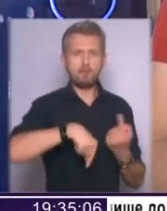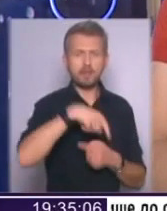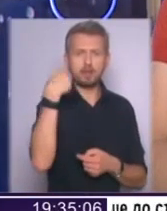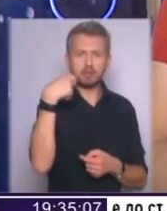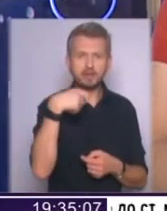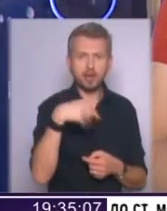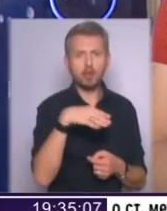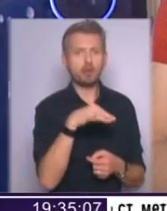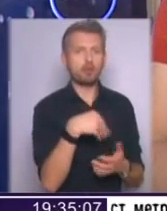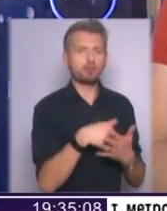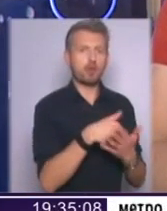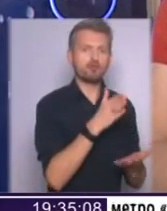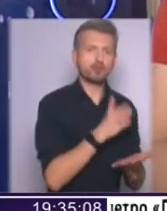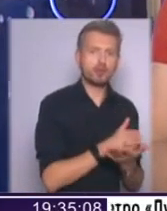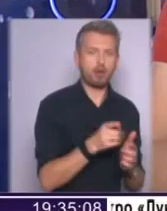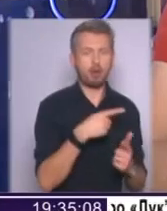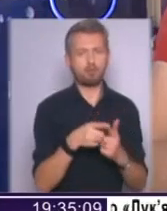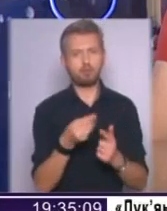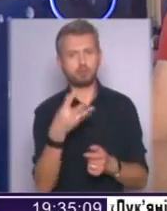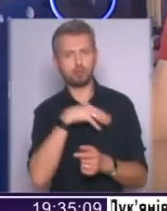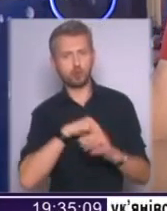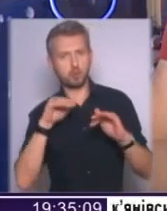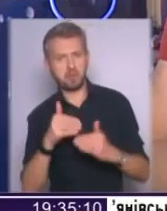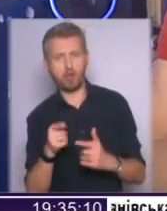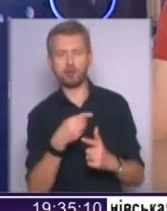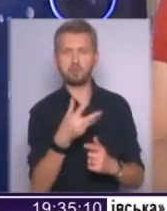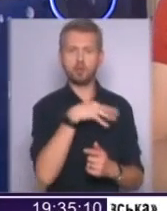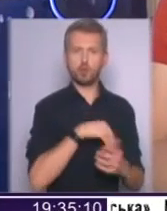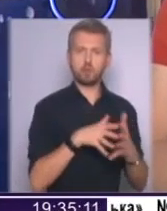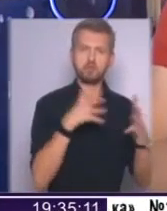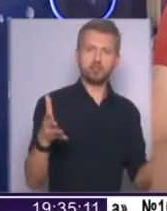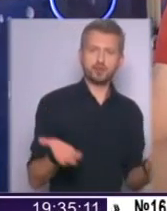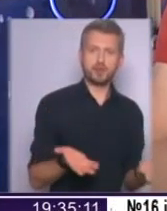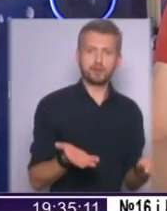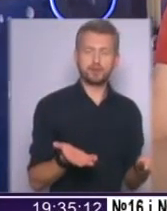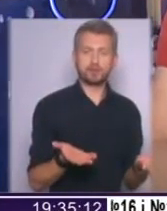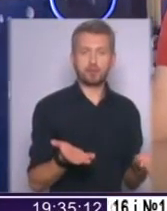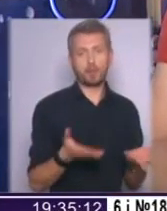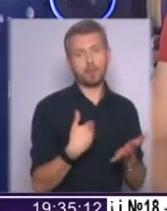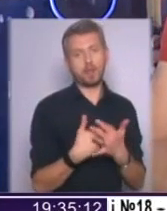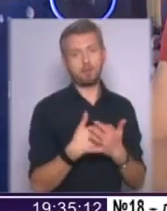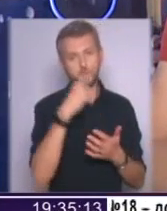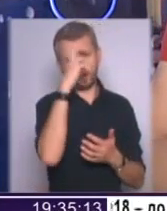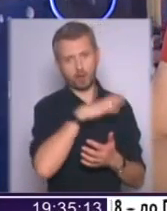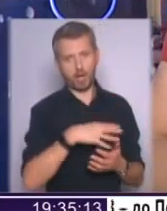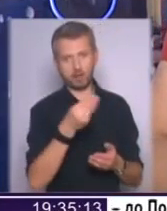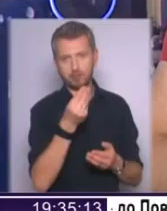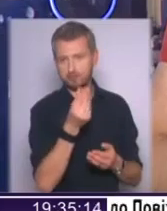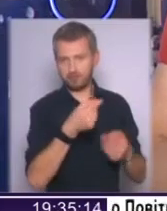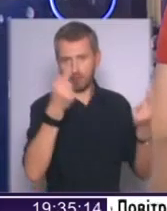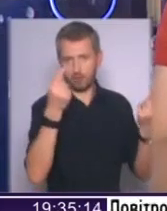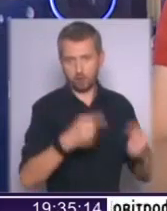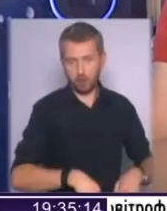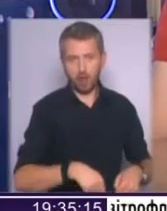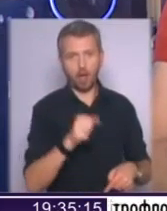то він нібито не приносить менше прибутку, то нібито він приносить більше прибутку, тобто, то нібито в країні девальвація, президент збагатився.